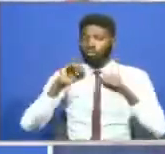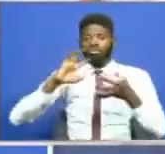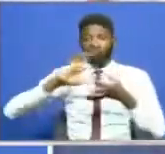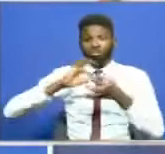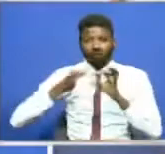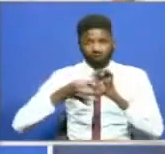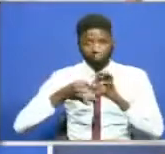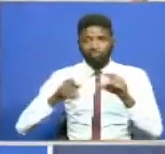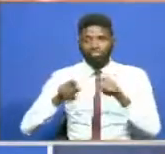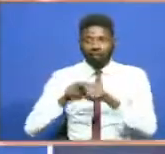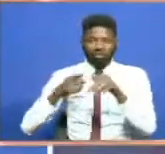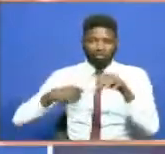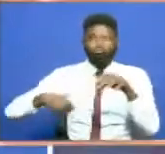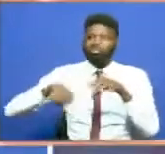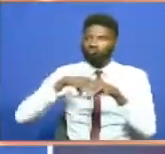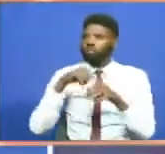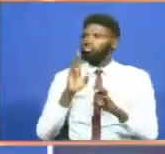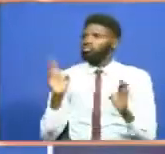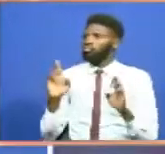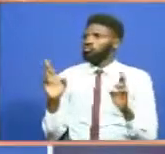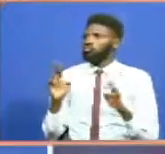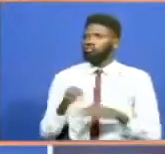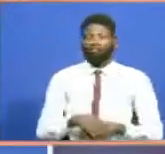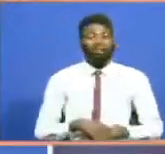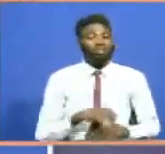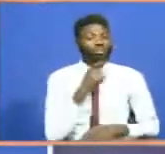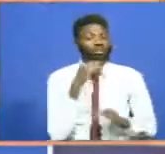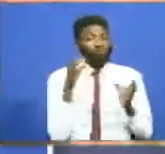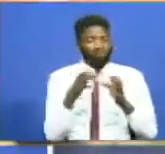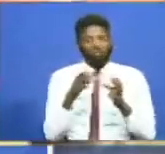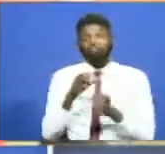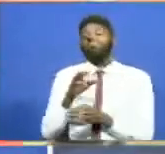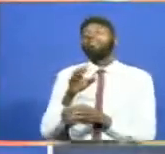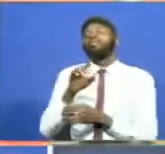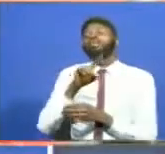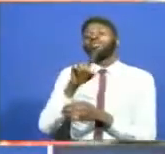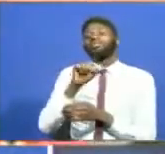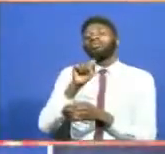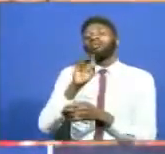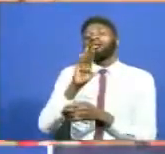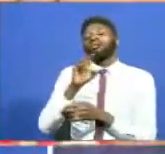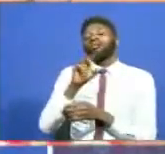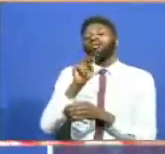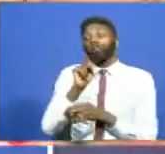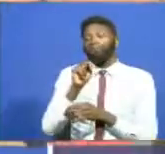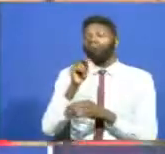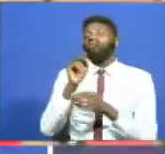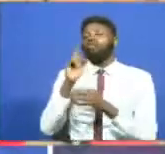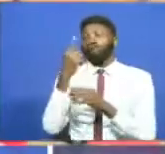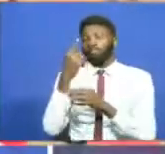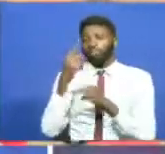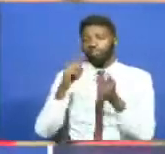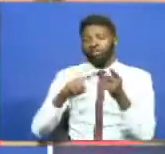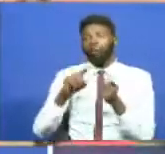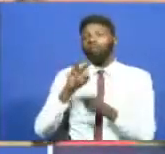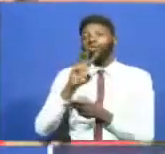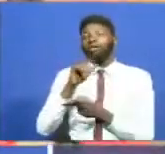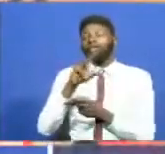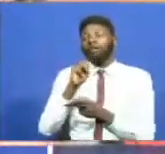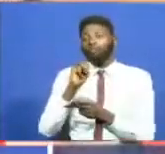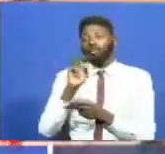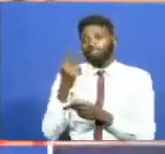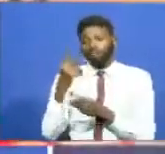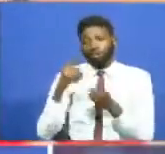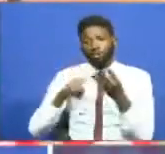relays. Niko ready. Kwa upande wa wanaume, Zablon Ekwam alinyakua ubingwa mbele ya William Ryan na Wycliffe Kinyamal